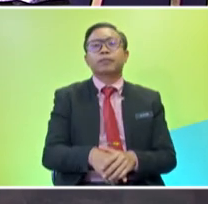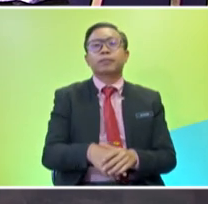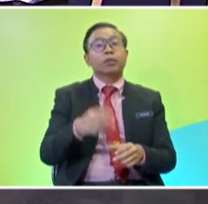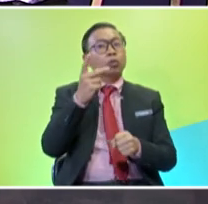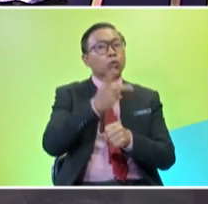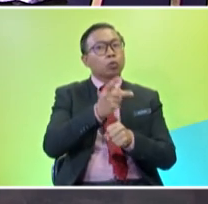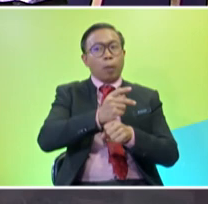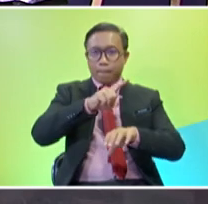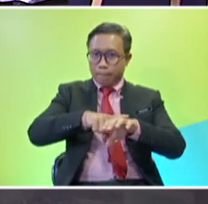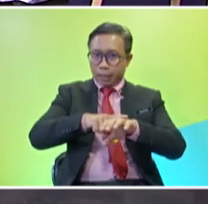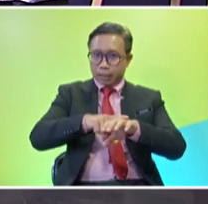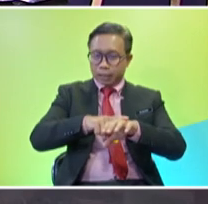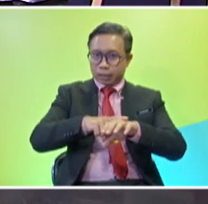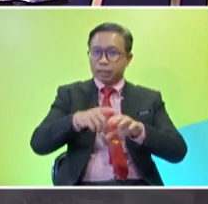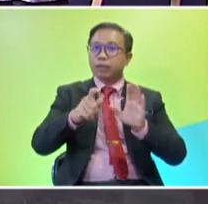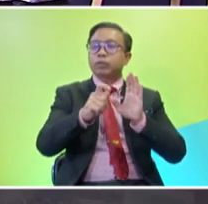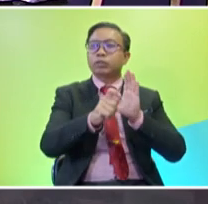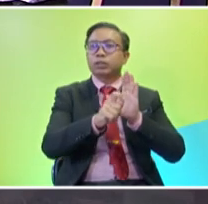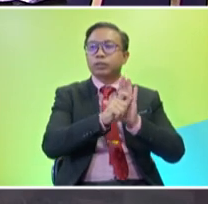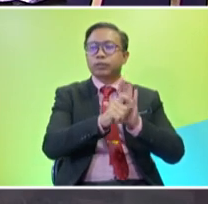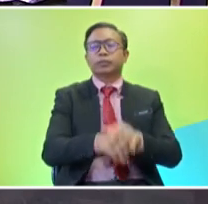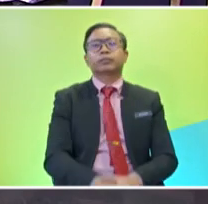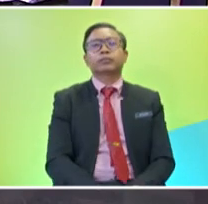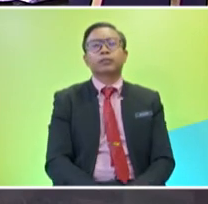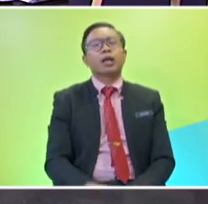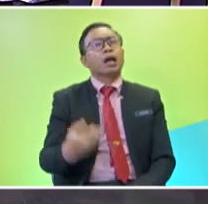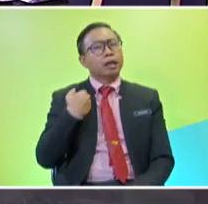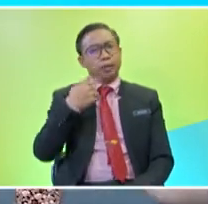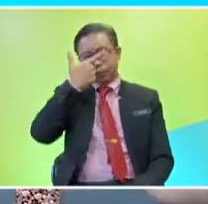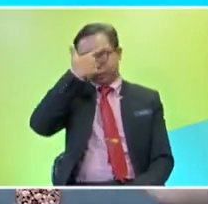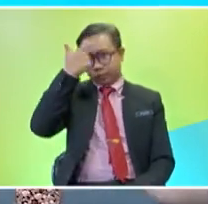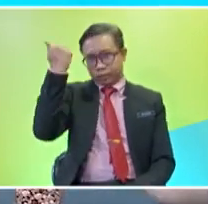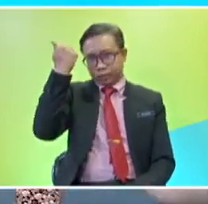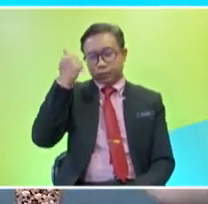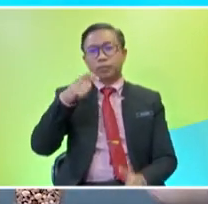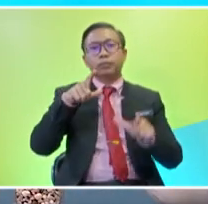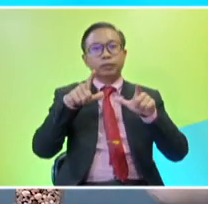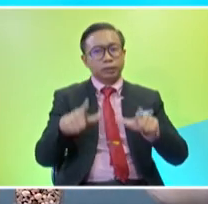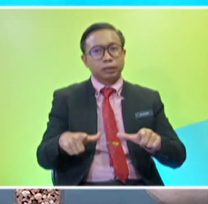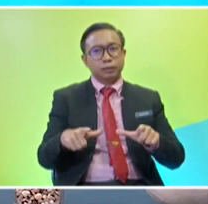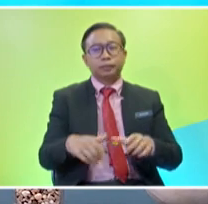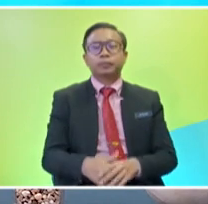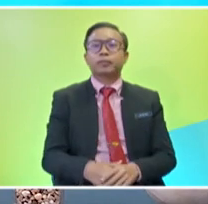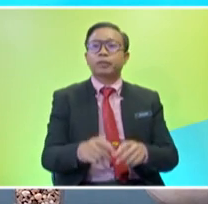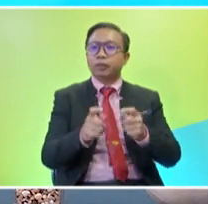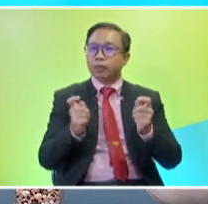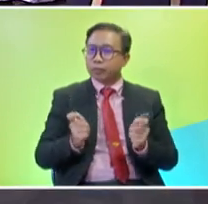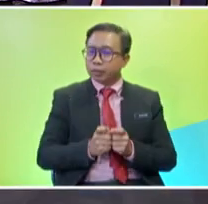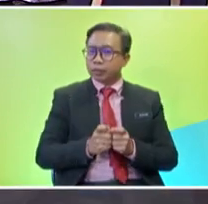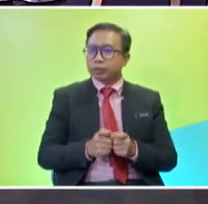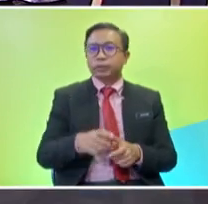berada pada termi Kenapa mereka diletakkan di temennya masing-masing